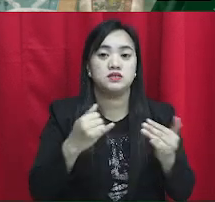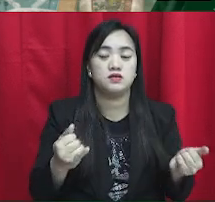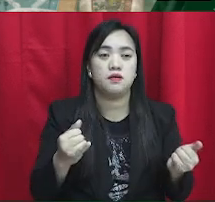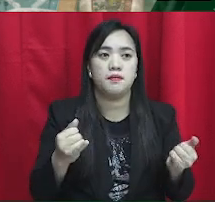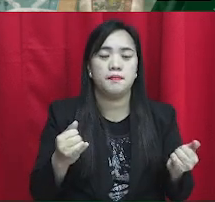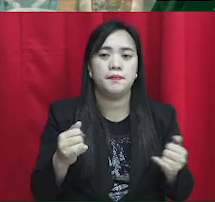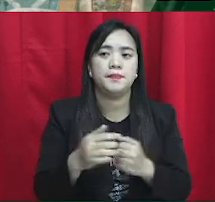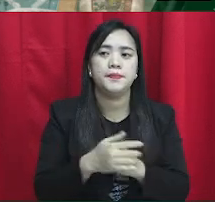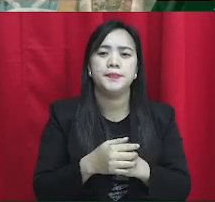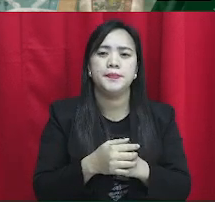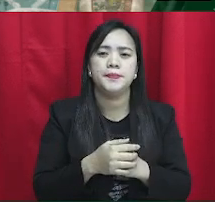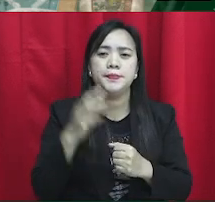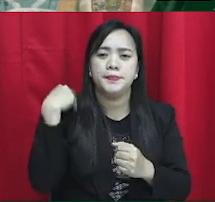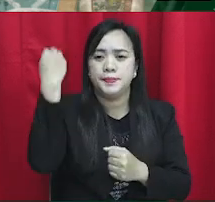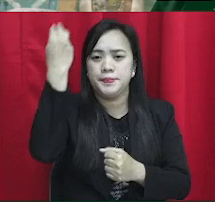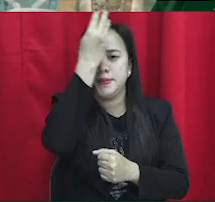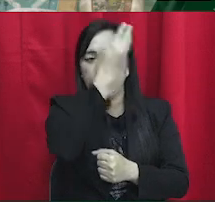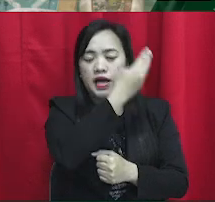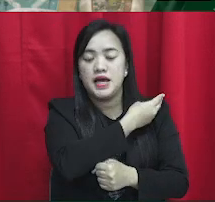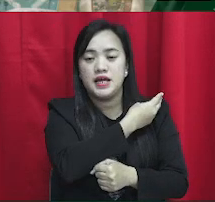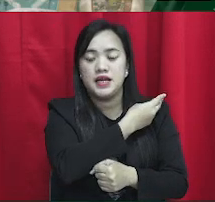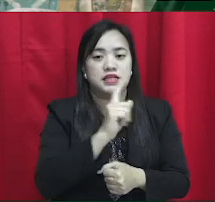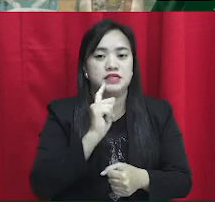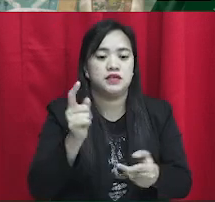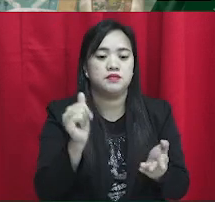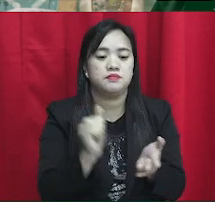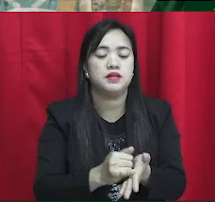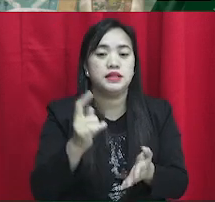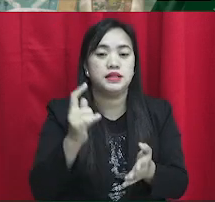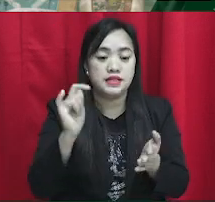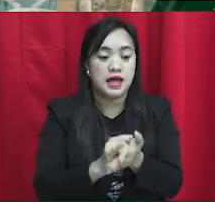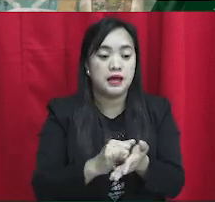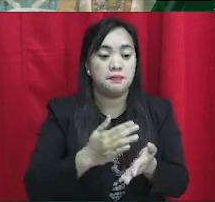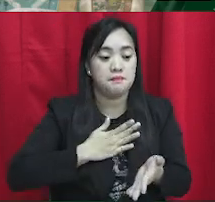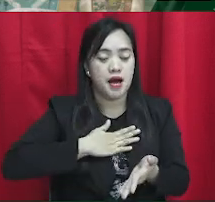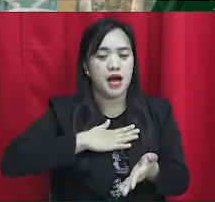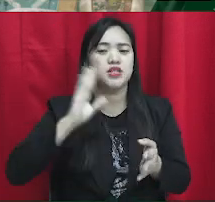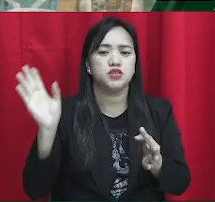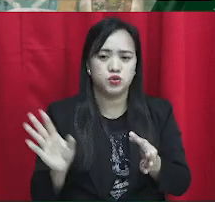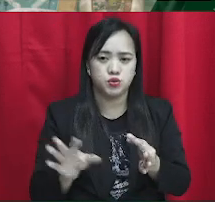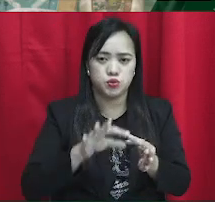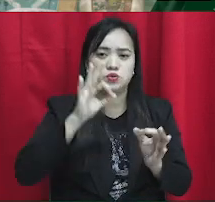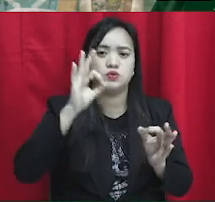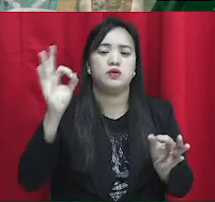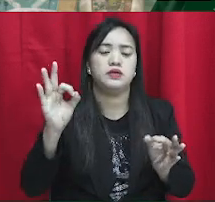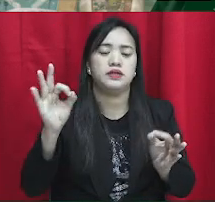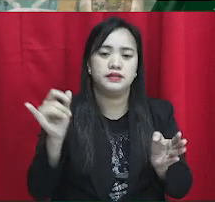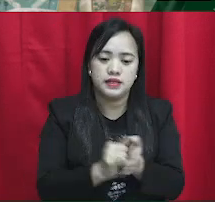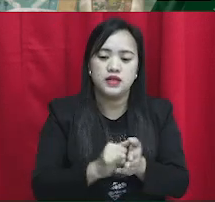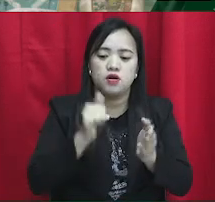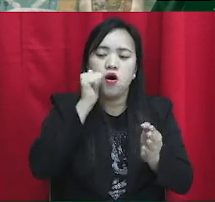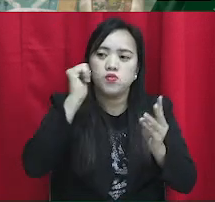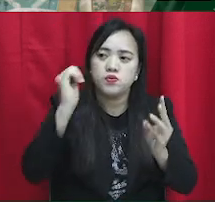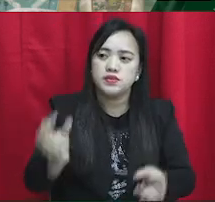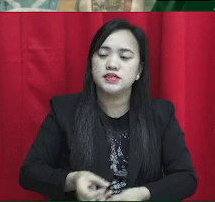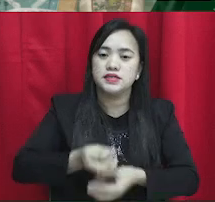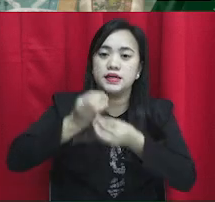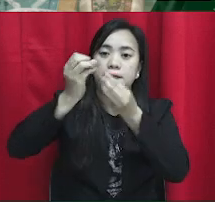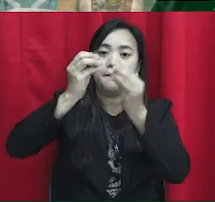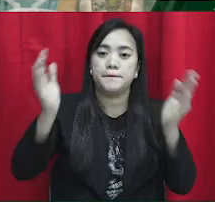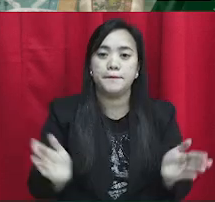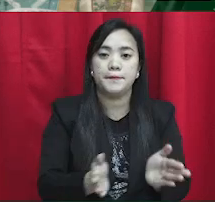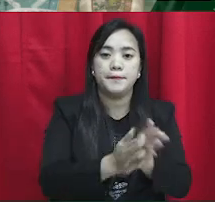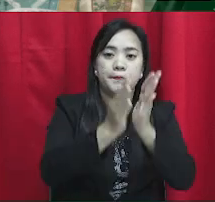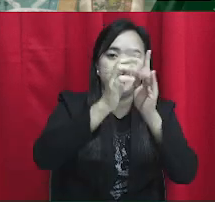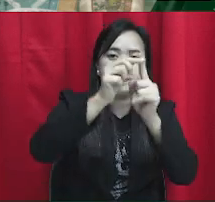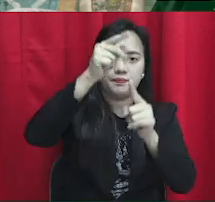magnify the Lord. In fact, that's the result. You see, kaya makikita niyo po yan. Later on, itutuloy ko po yan. Baka lang may gusto po kayong maidagdag doon,